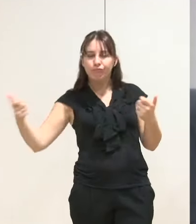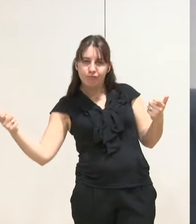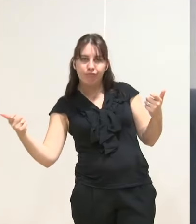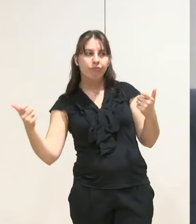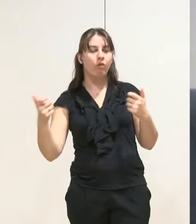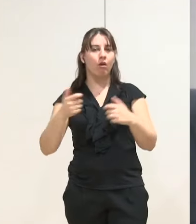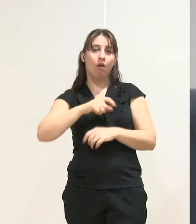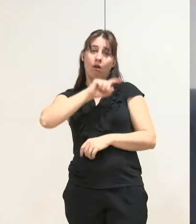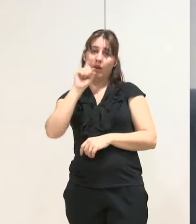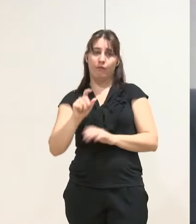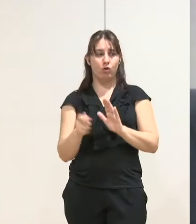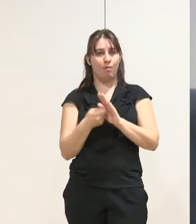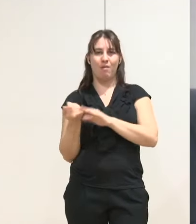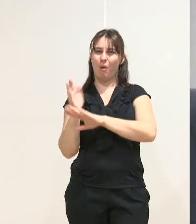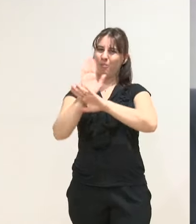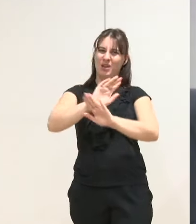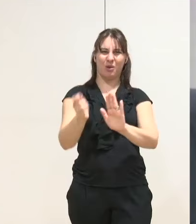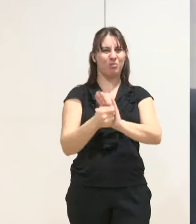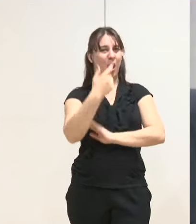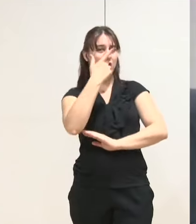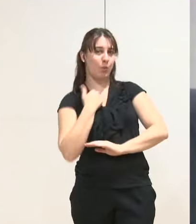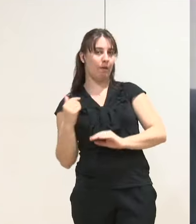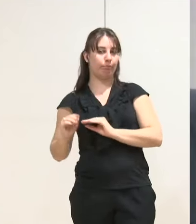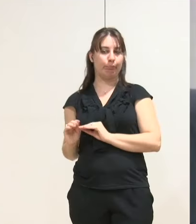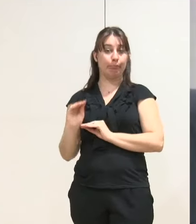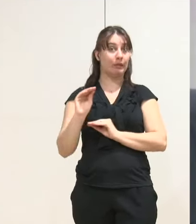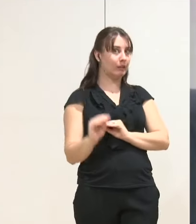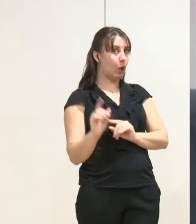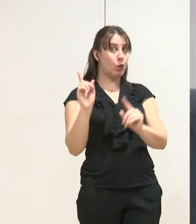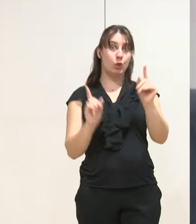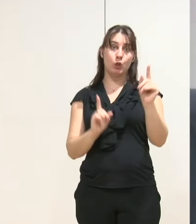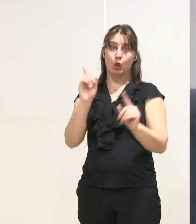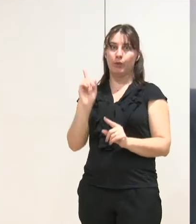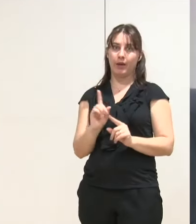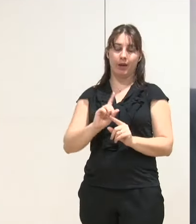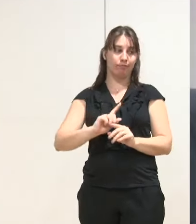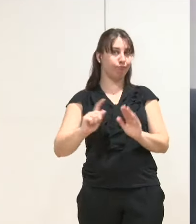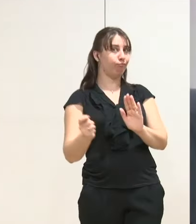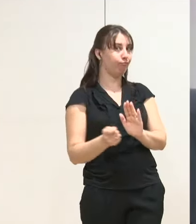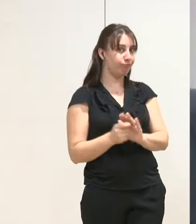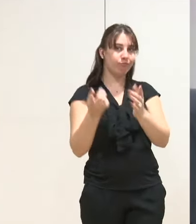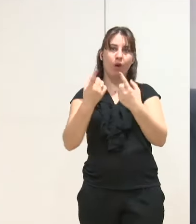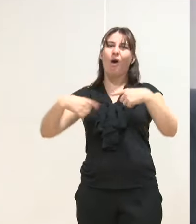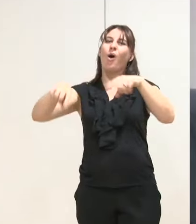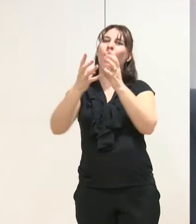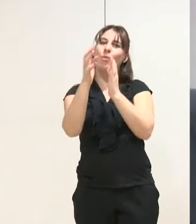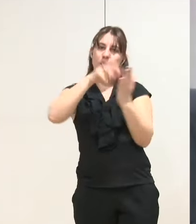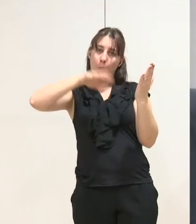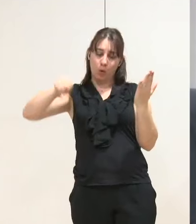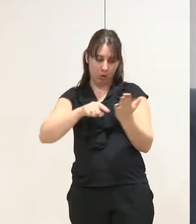devait le présenter en juin puis en juillet et finalement nous avons vu dans un compte-rendu de commission que ce serait